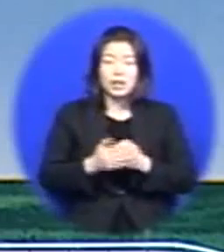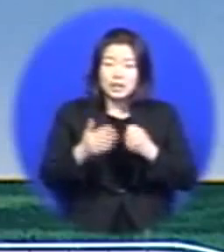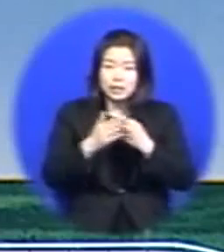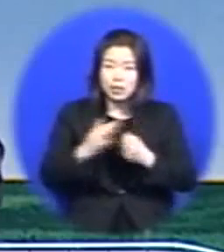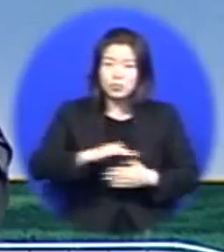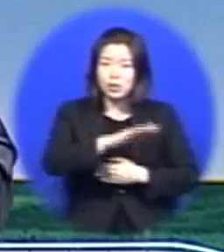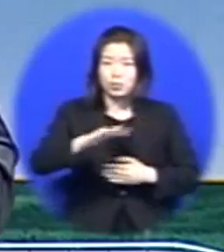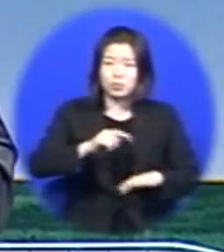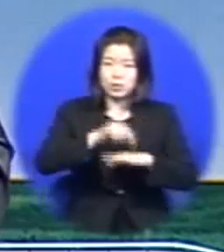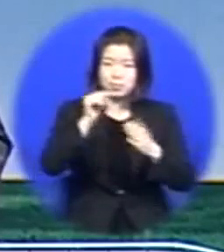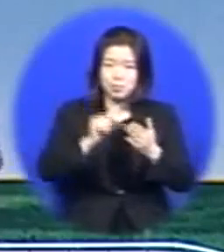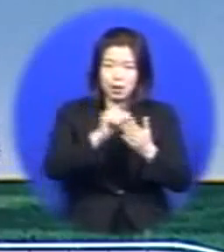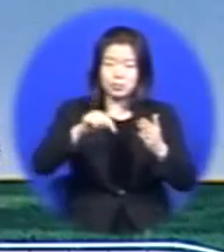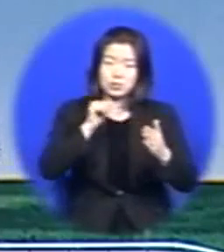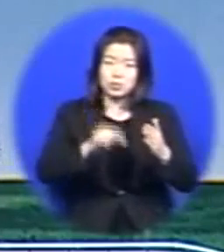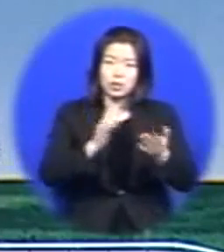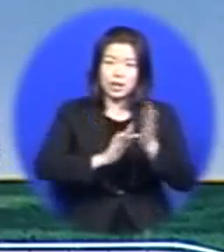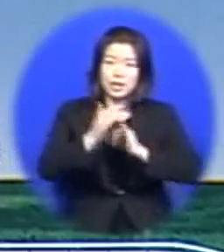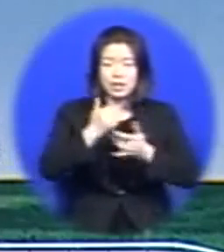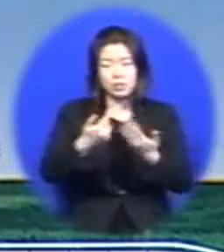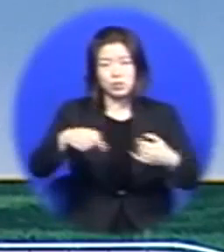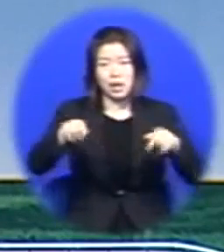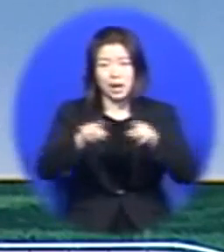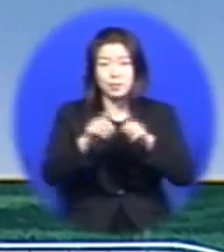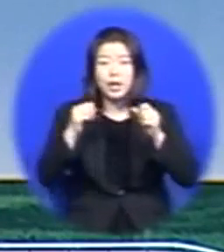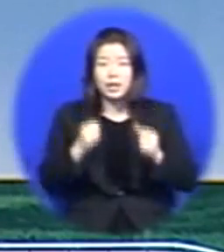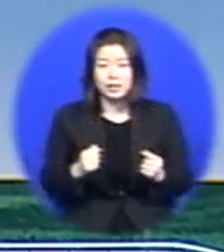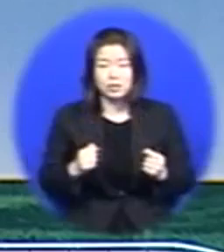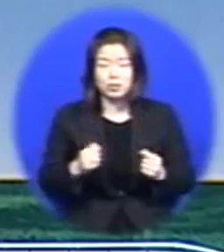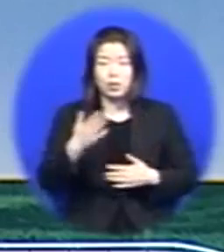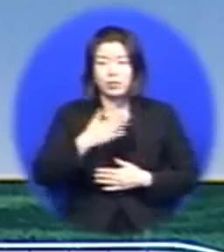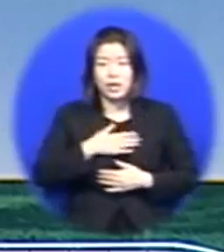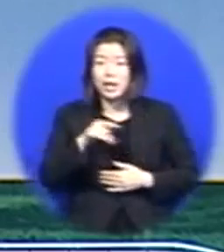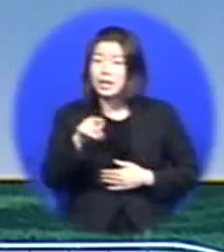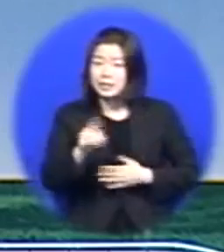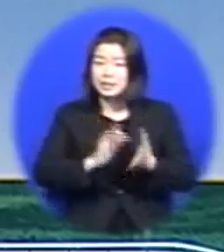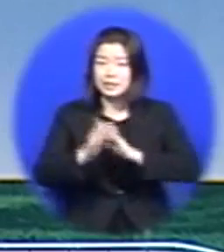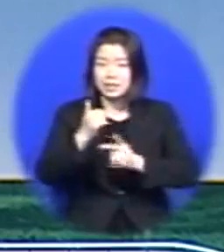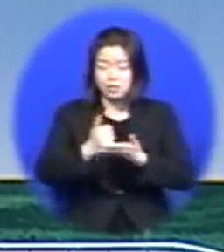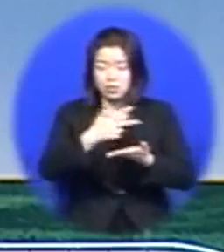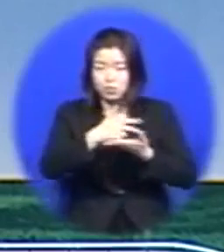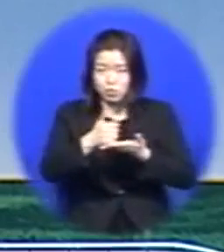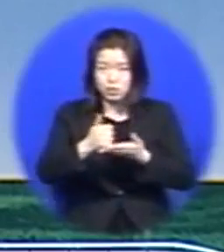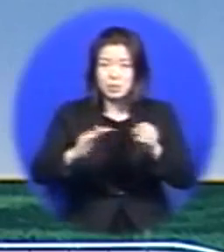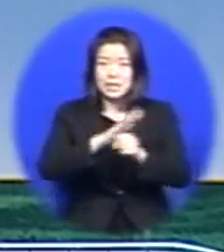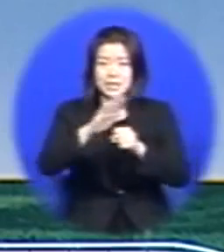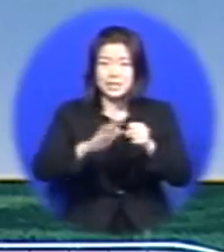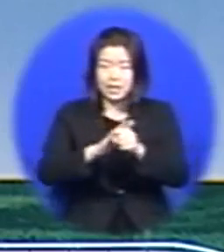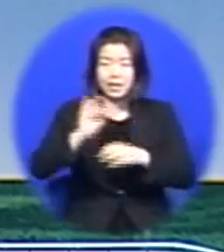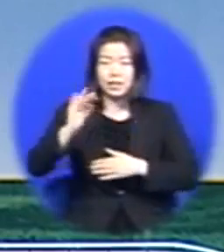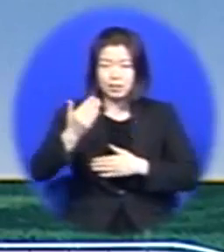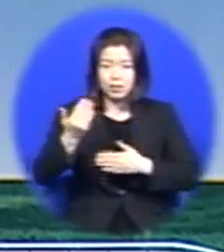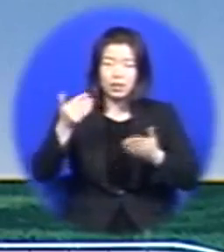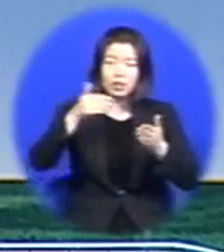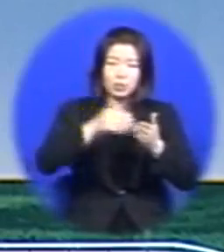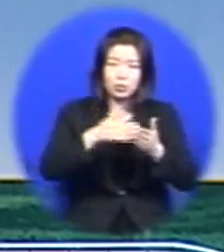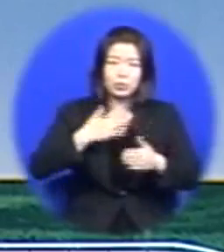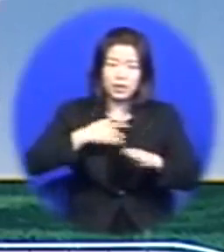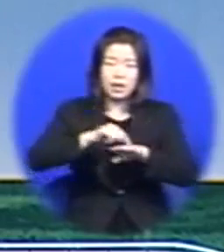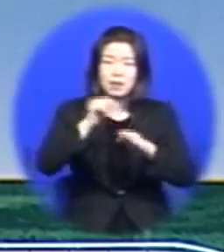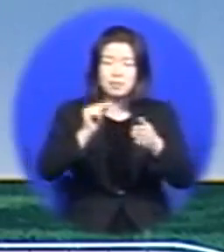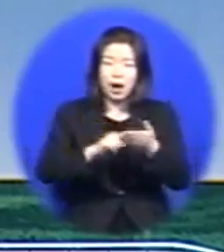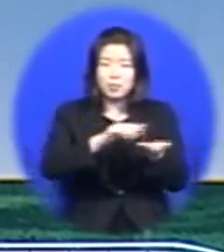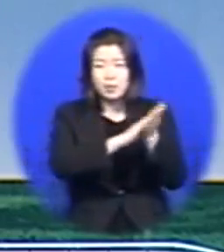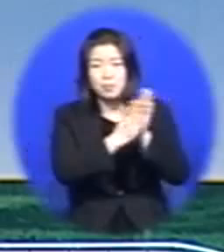그러니까 우리 마음속에 예수님이 함께 계시고 내가 그 예수님을, 주님을 사랑하게 되도록 내 마음이 변하는